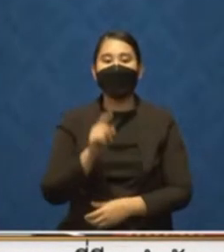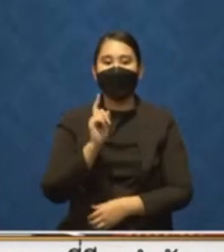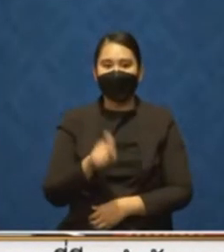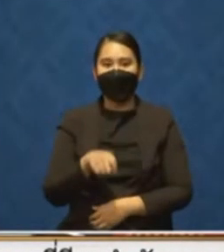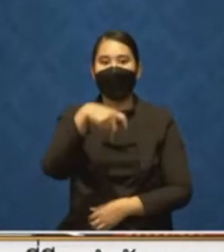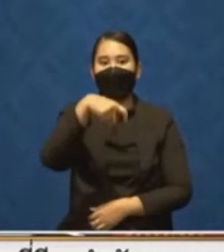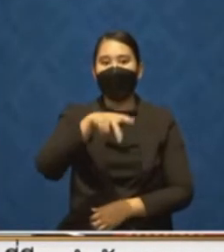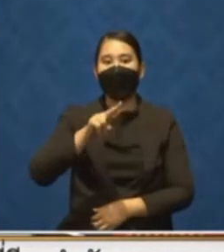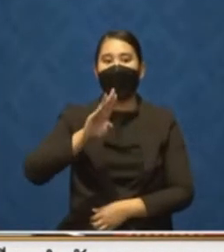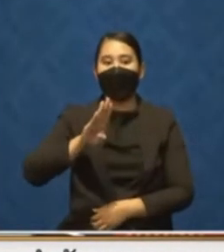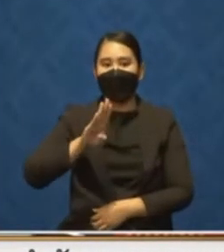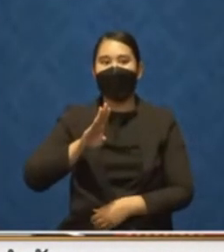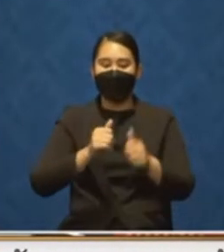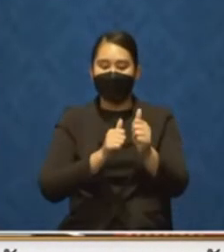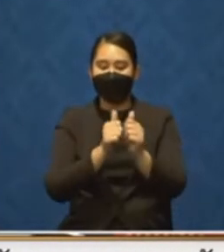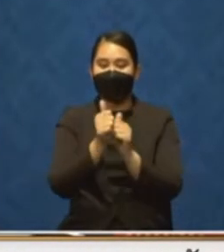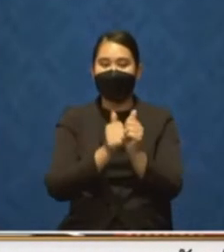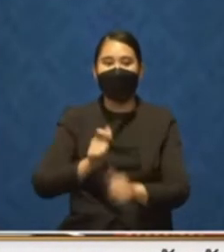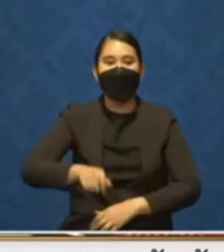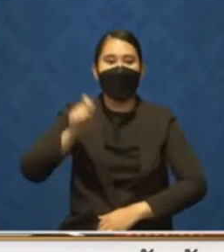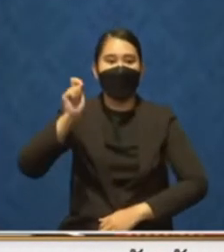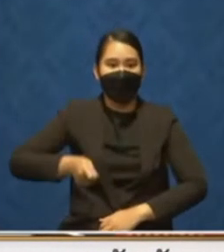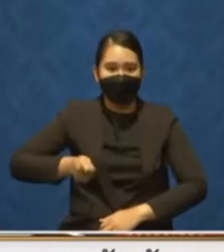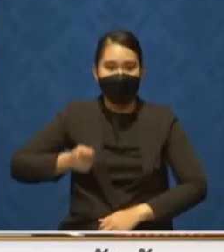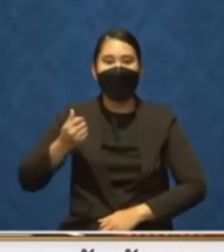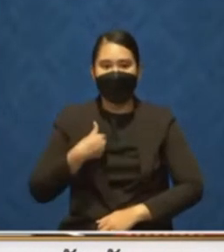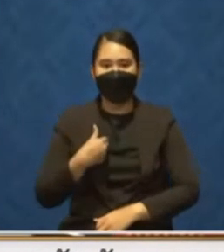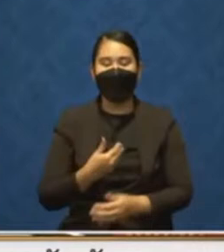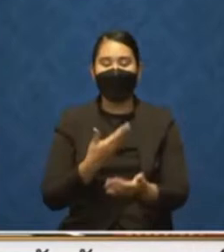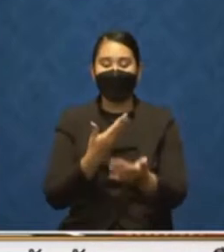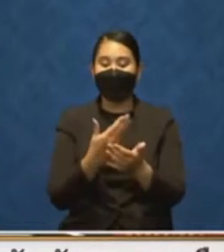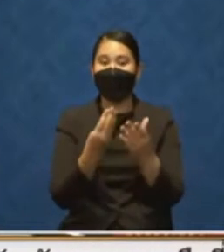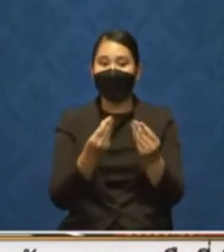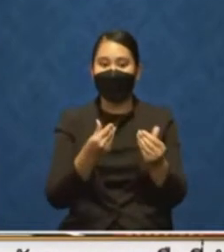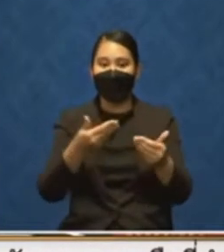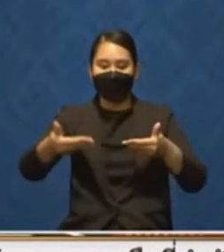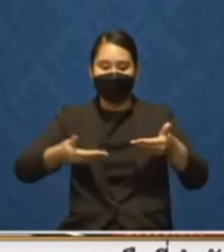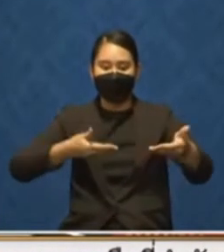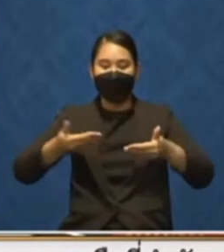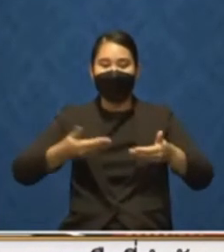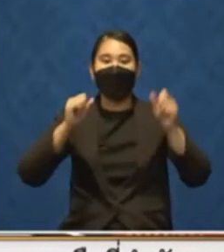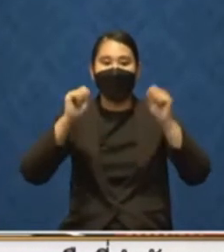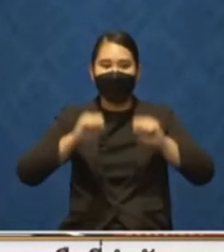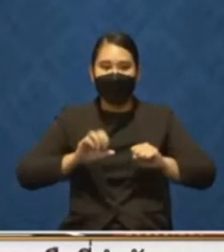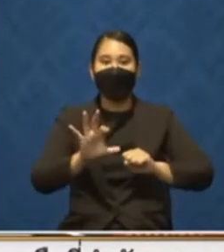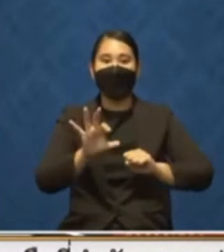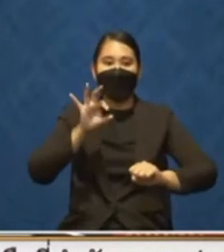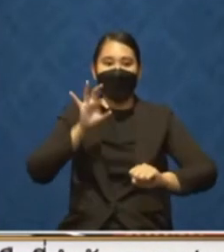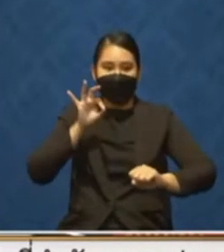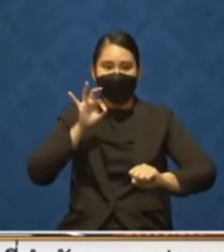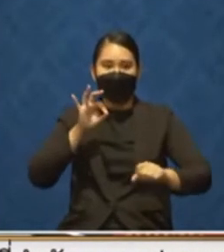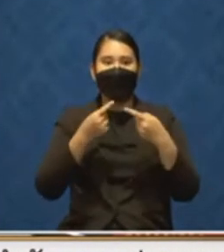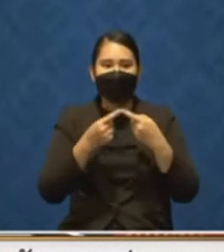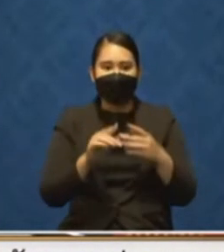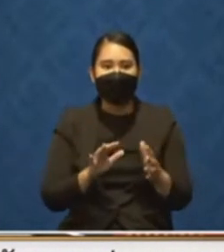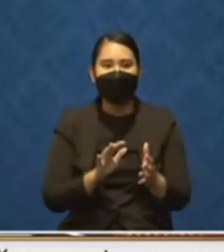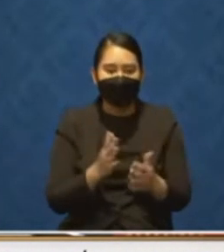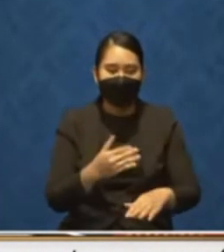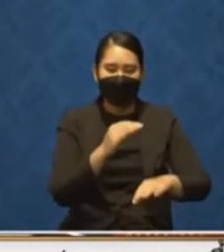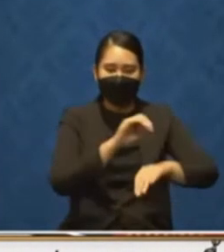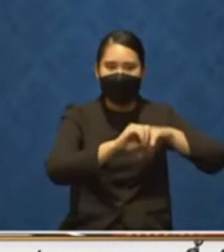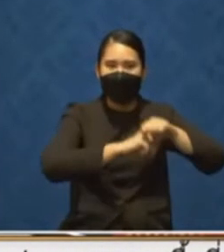เซ็นในการแข่งขันประมูลในการเสนอราคาแล้วค่อยสร้างอันนี้สร้างแล้วค่อยเซ็น